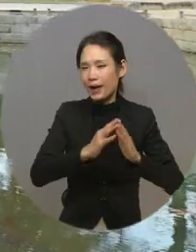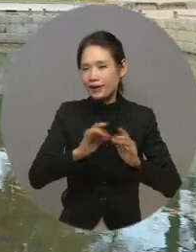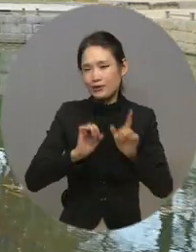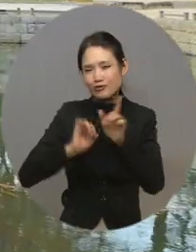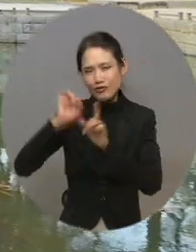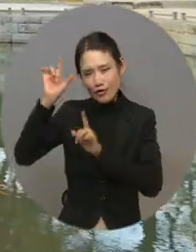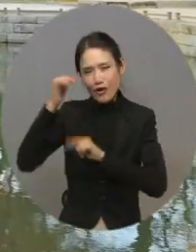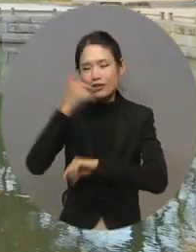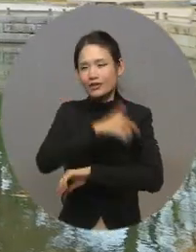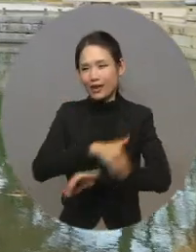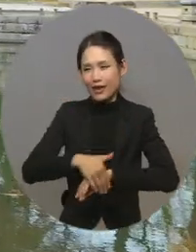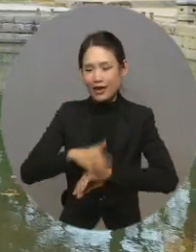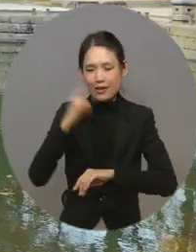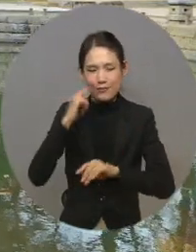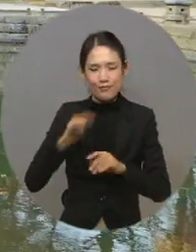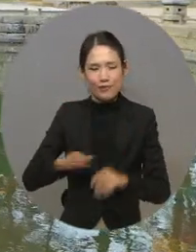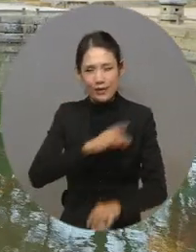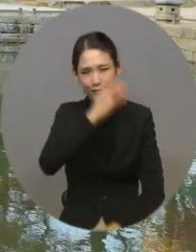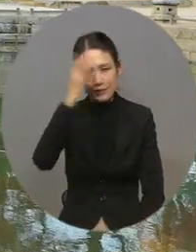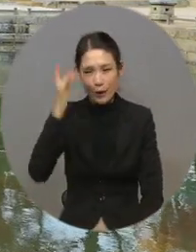합니다.